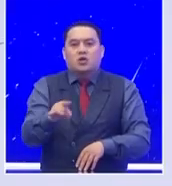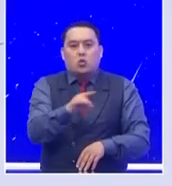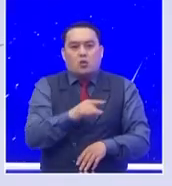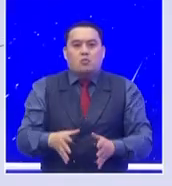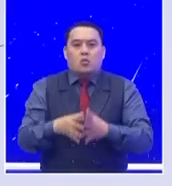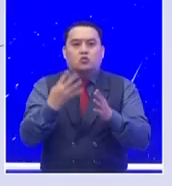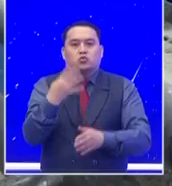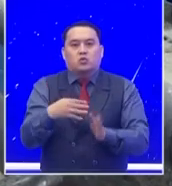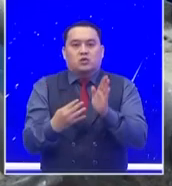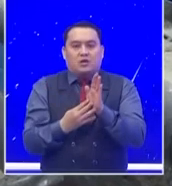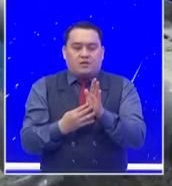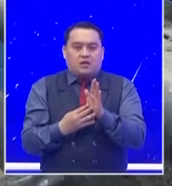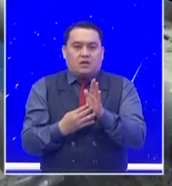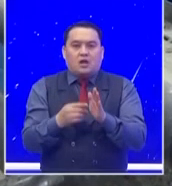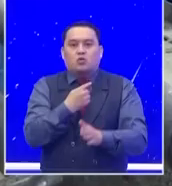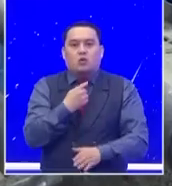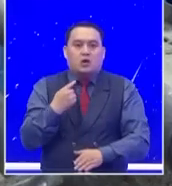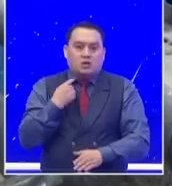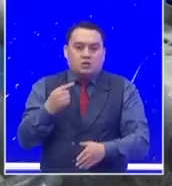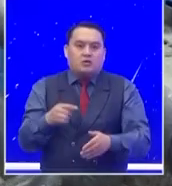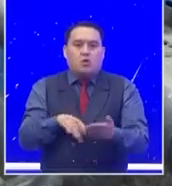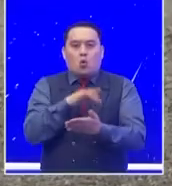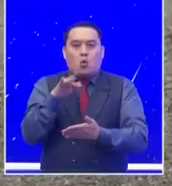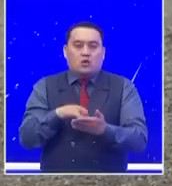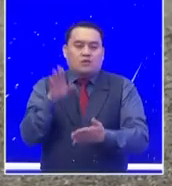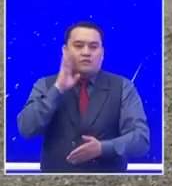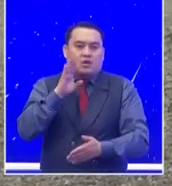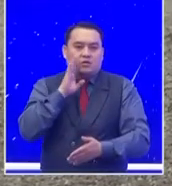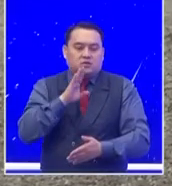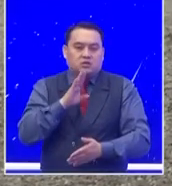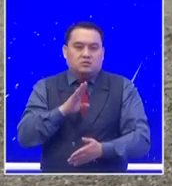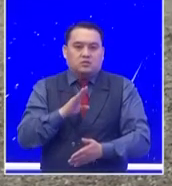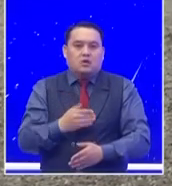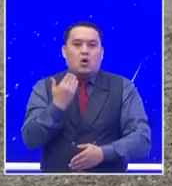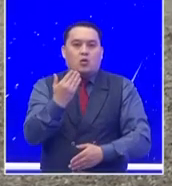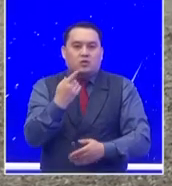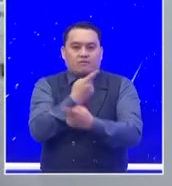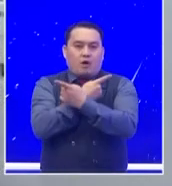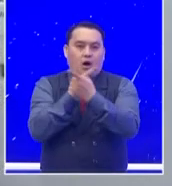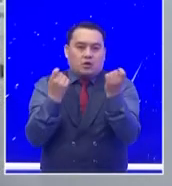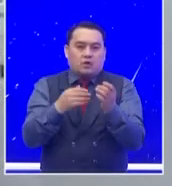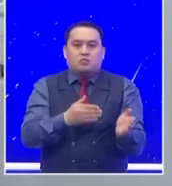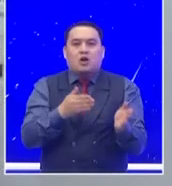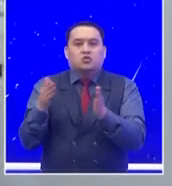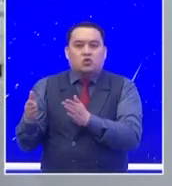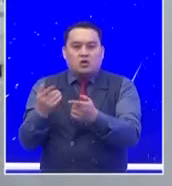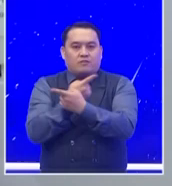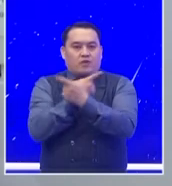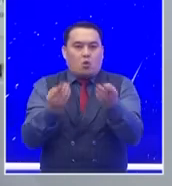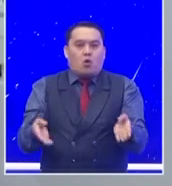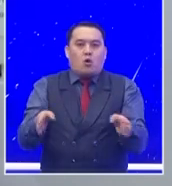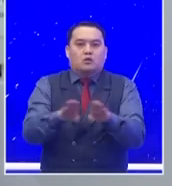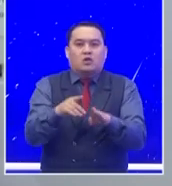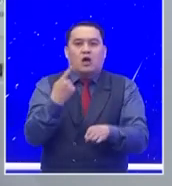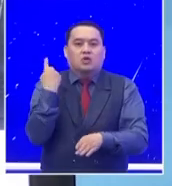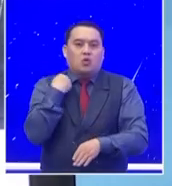были 49 относятся к талды-курган скому горводоканал у и и скорби суку бары а по информации прошедшей в соц сетях а подключение абонентов